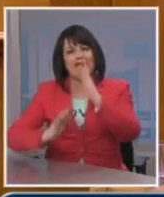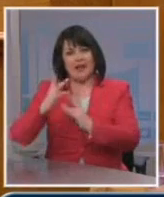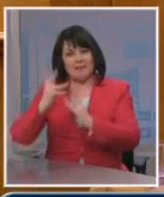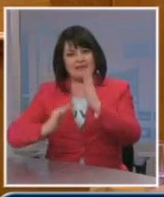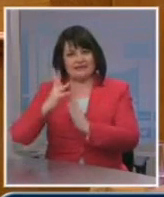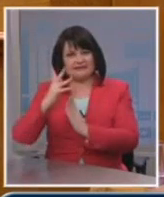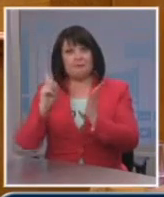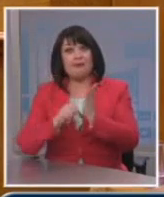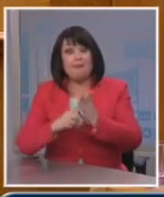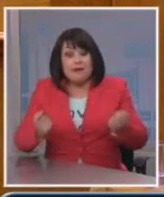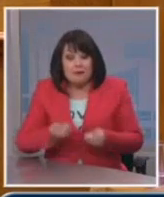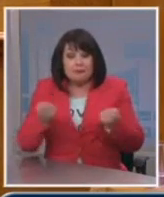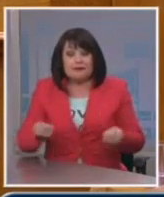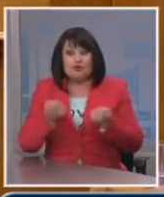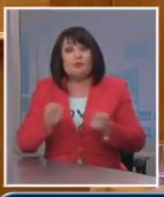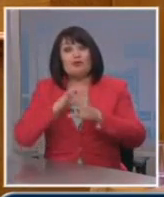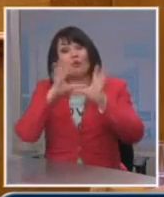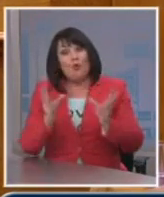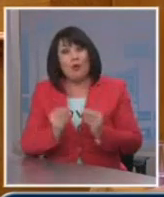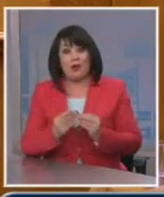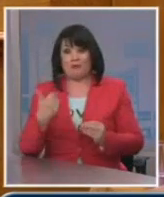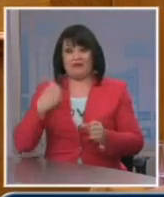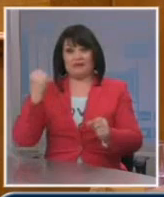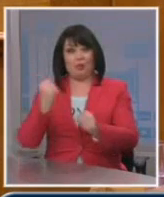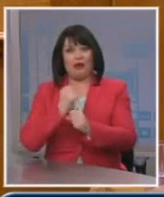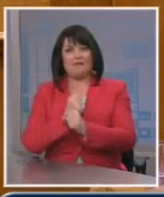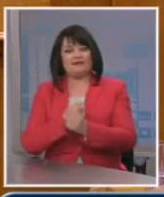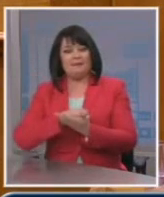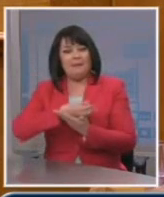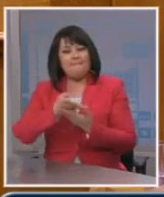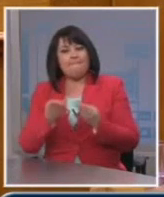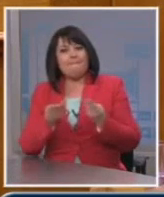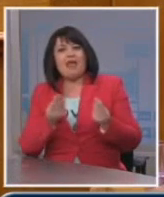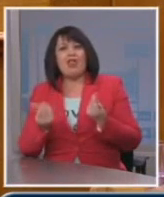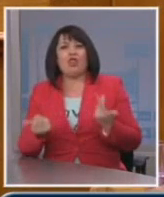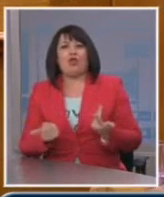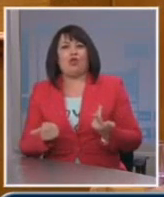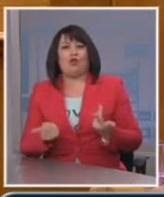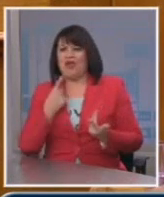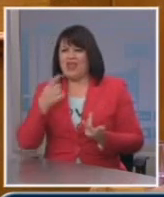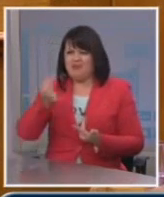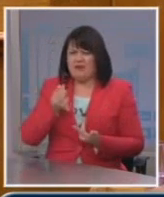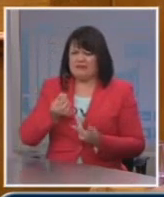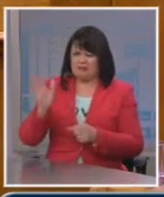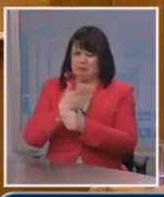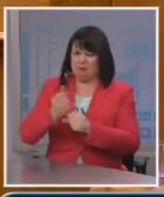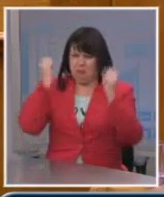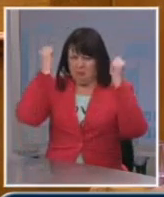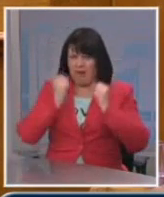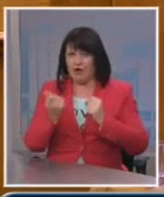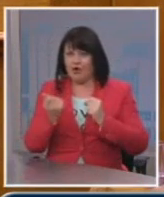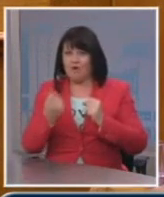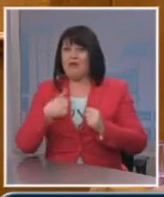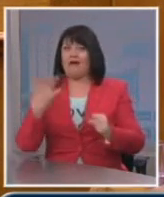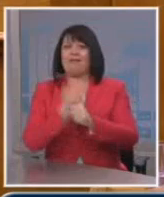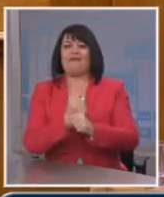και να αξιοποιούνται πλήρως. Δουλέψαμε με μέθοδο όταν εσείς λέγατε ότι καταστρέφουμε την οικονομία και καταφέραμε για πρώτη φορά